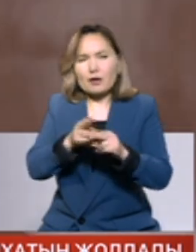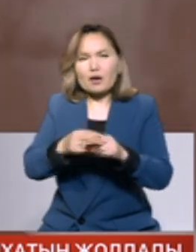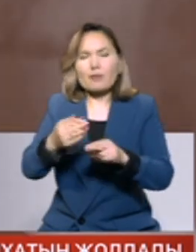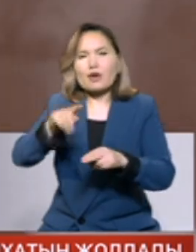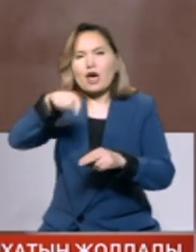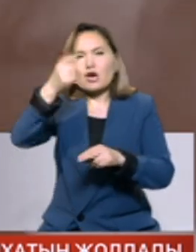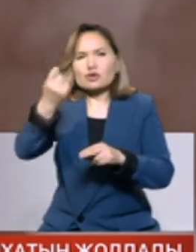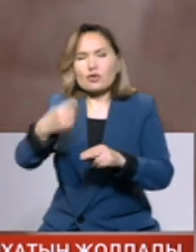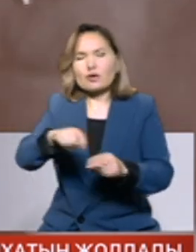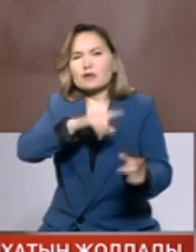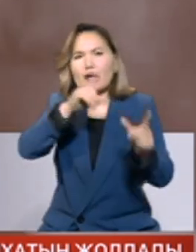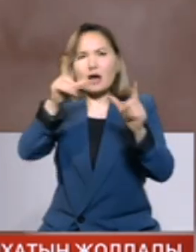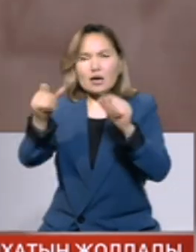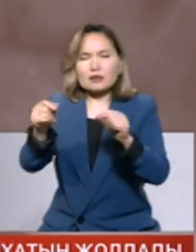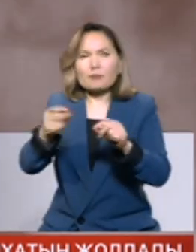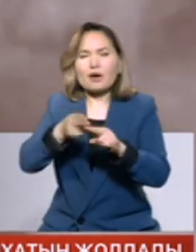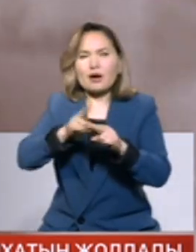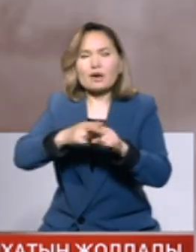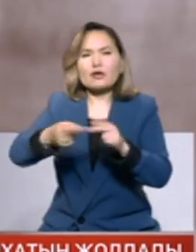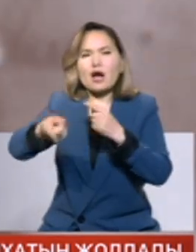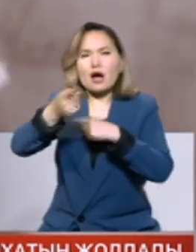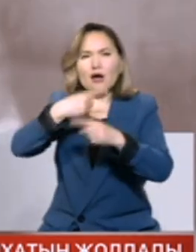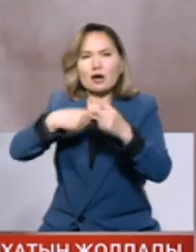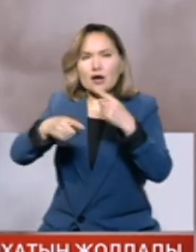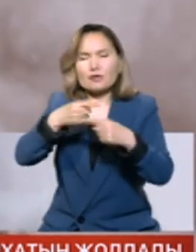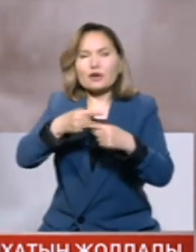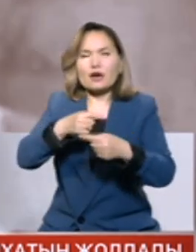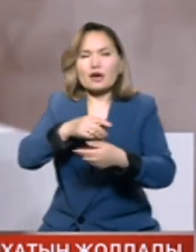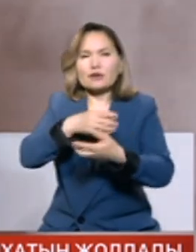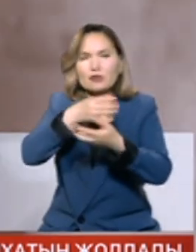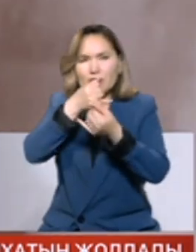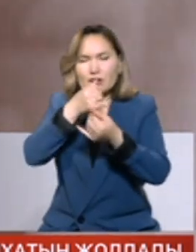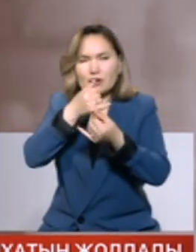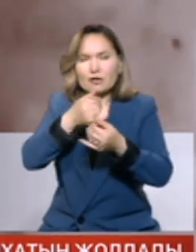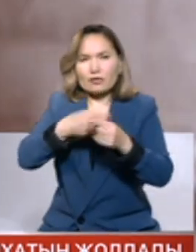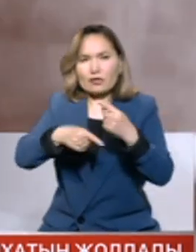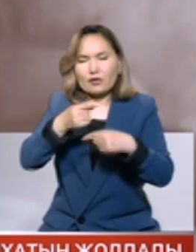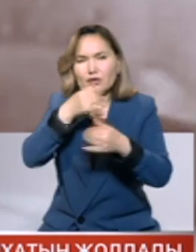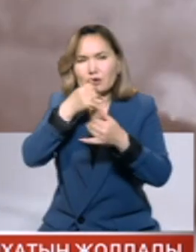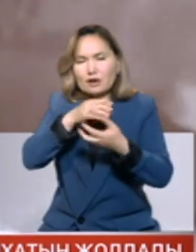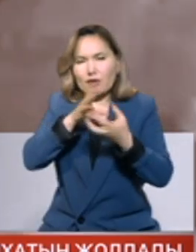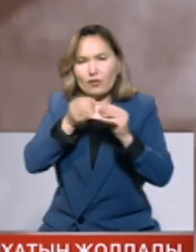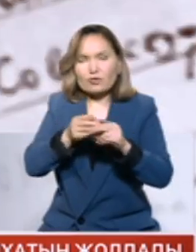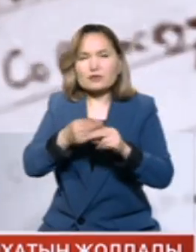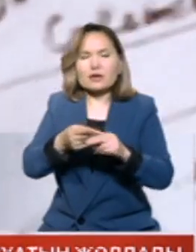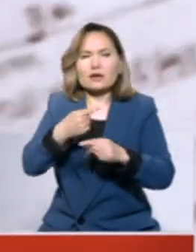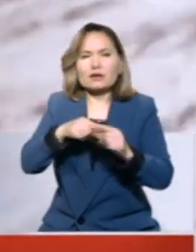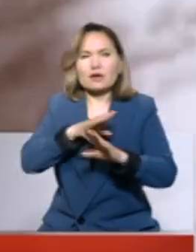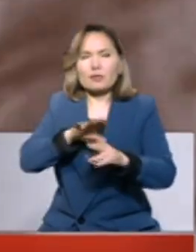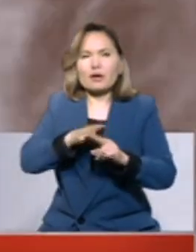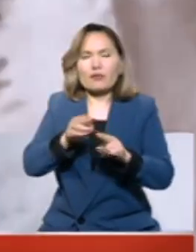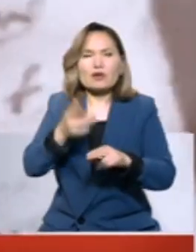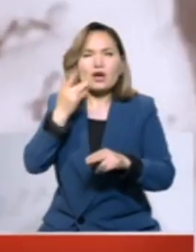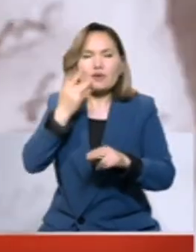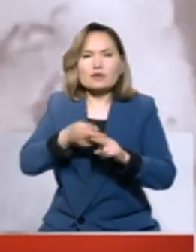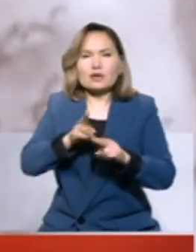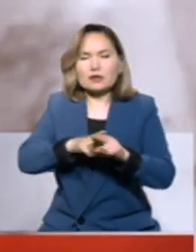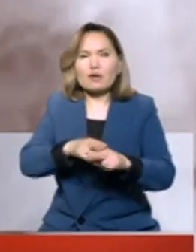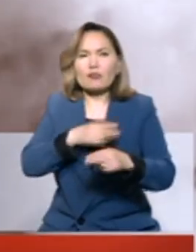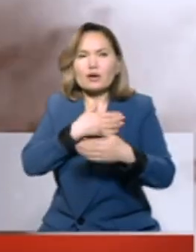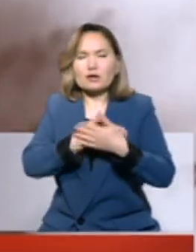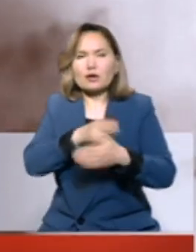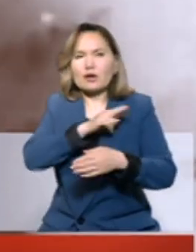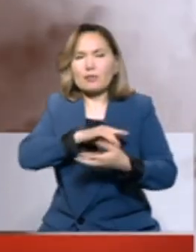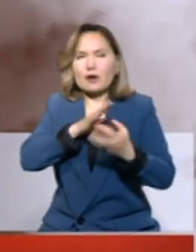оралмады. Бозбала Сағадат қара қағазды кеудесіне қысып тұрып, жаудан кек алмай қайтпаймын деп өз-өзіне серт берген. Сол